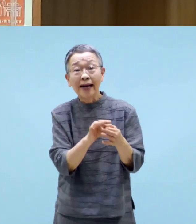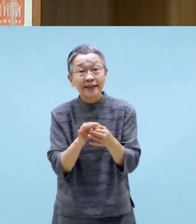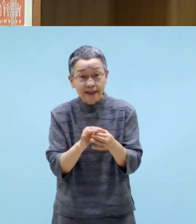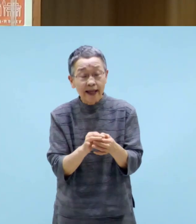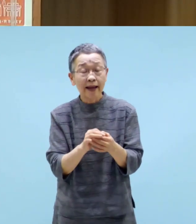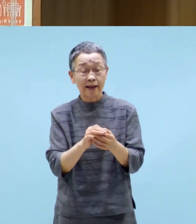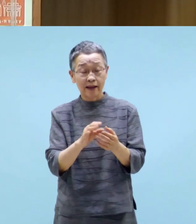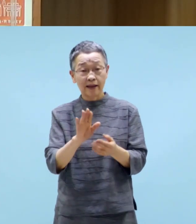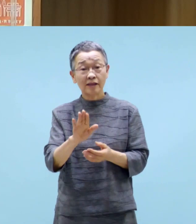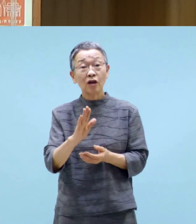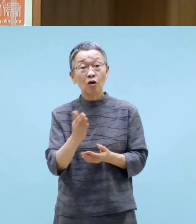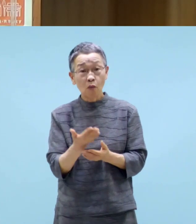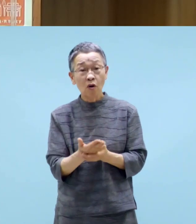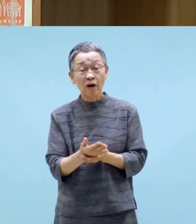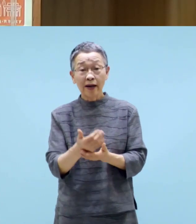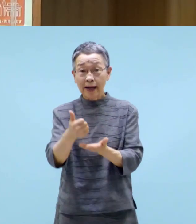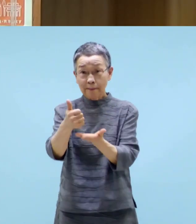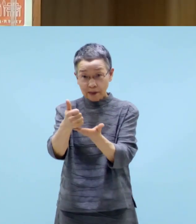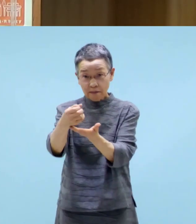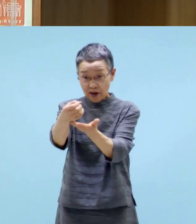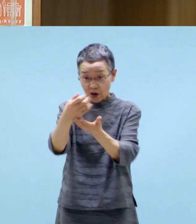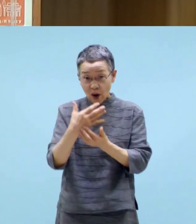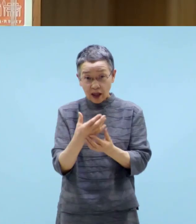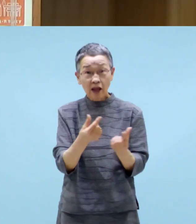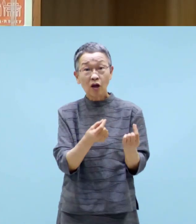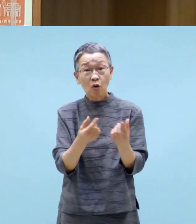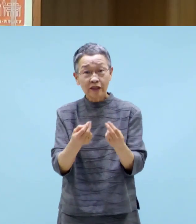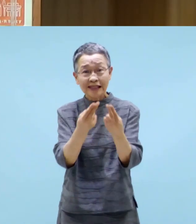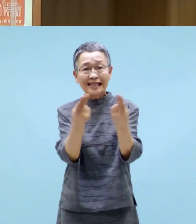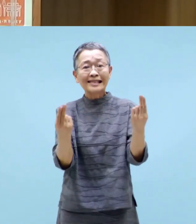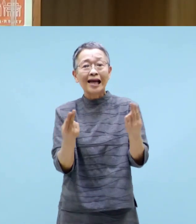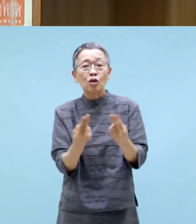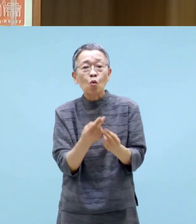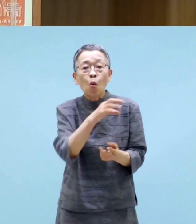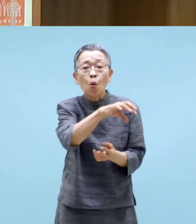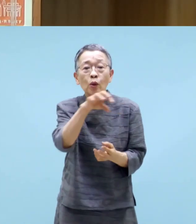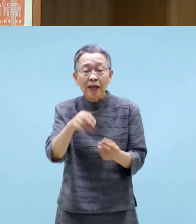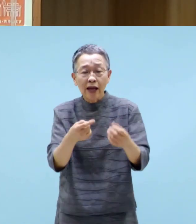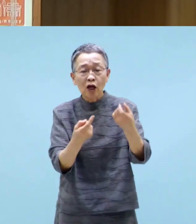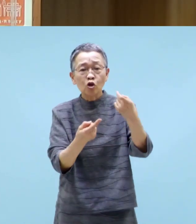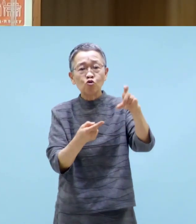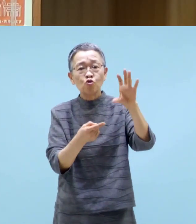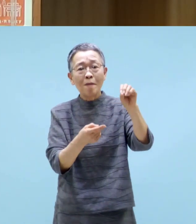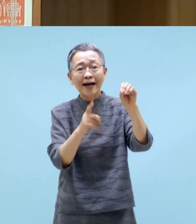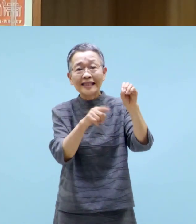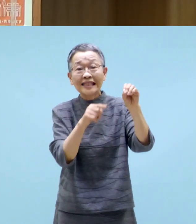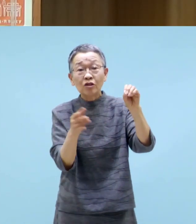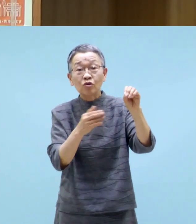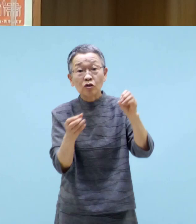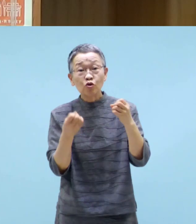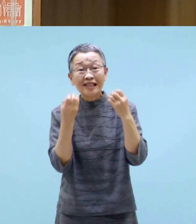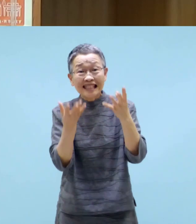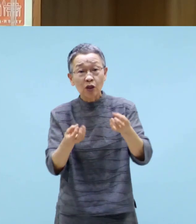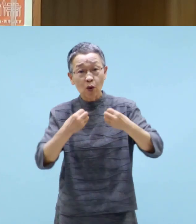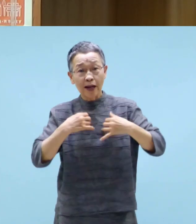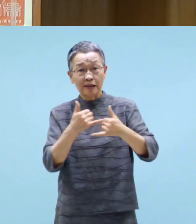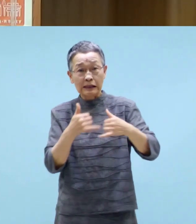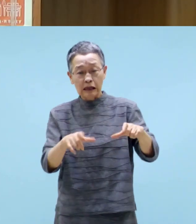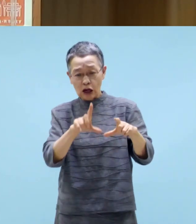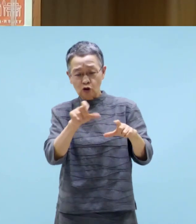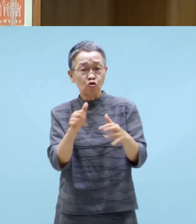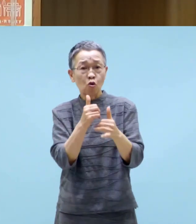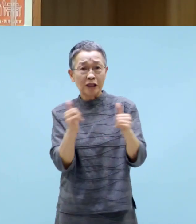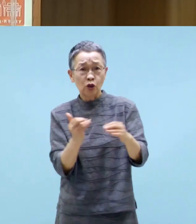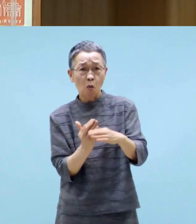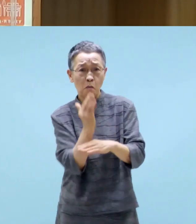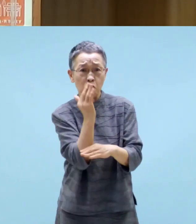思います。今知事もおっしゃってくださったように、全道で、10万人あたりの新規感染者数が15人以上の状況にな